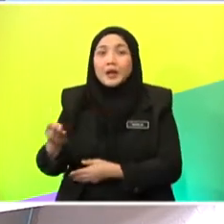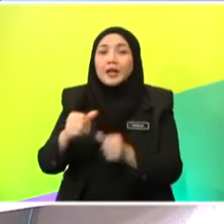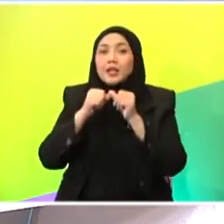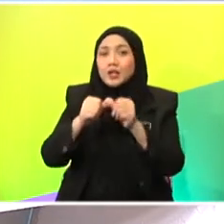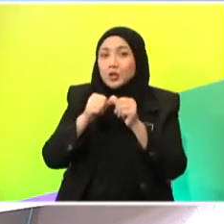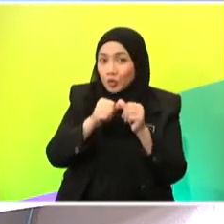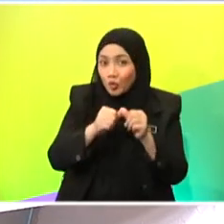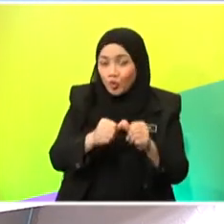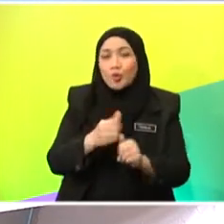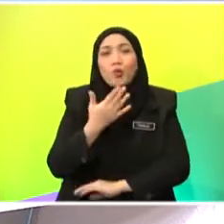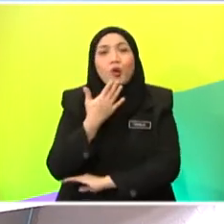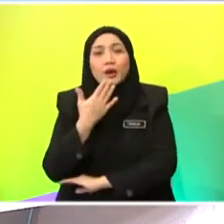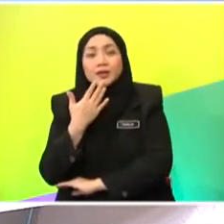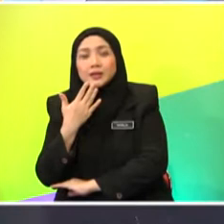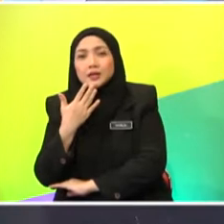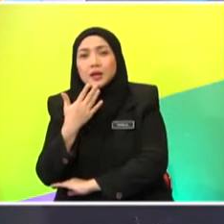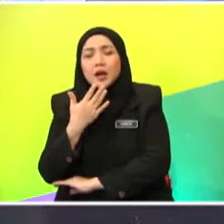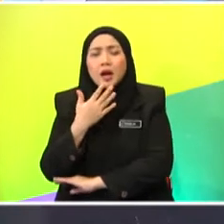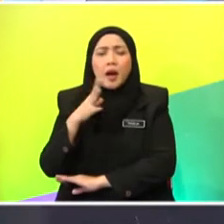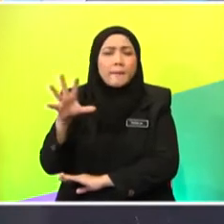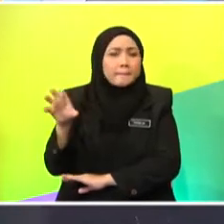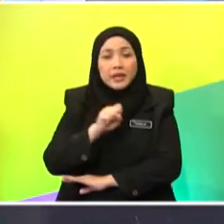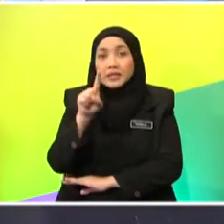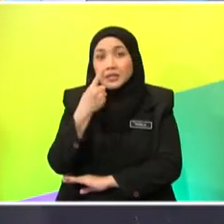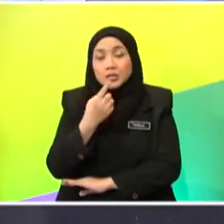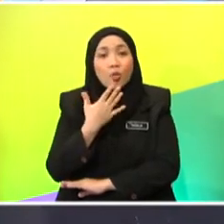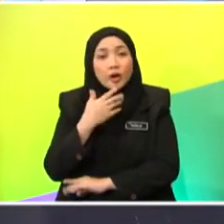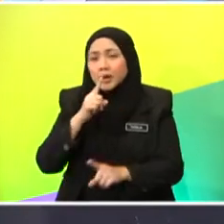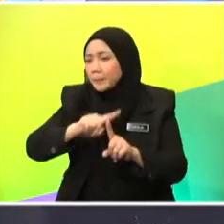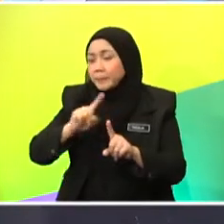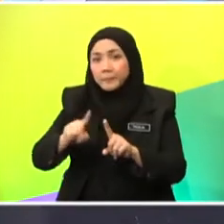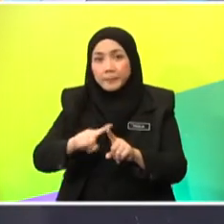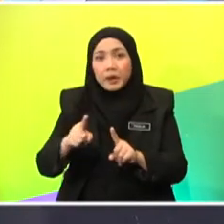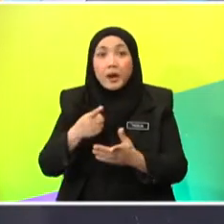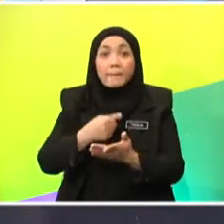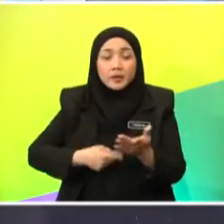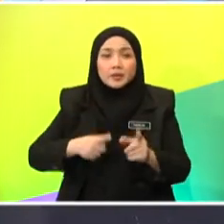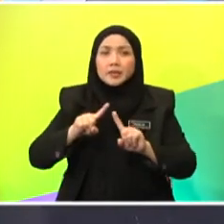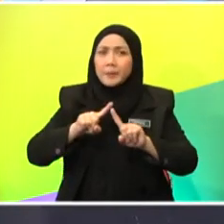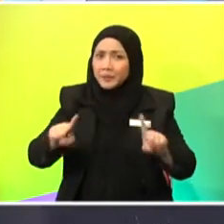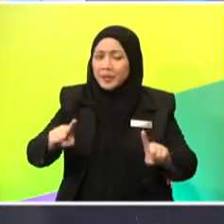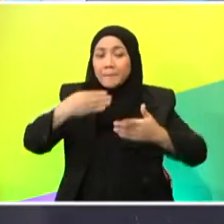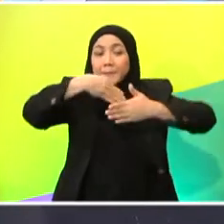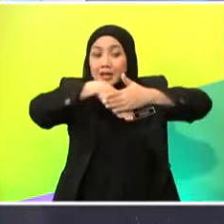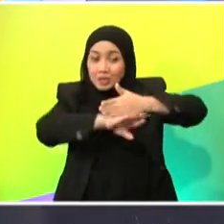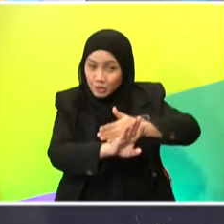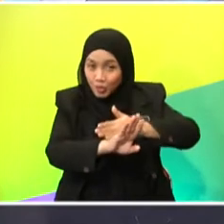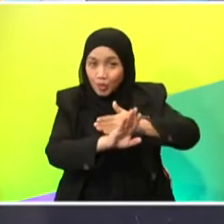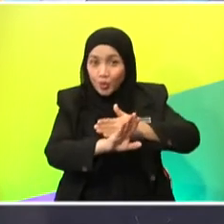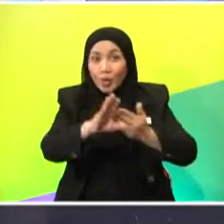ambil letak kesalahan apa-apa masukkan dalam Banang yang sama warna semuanya